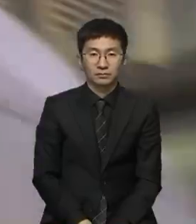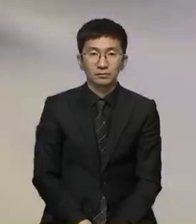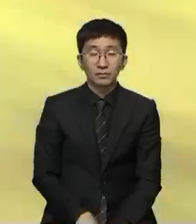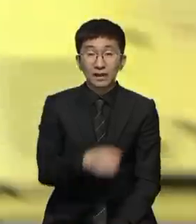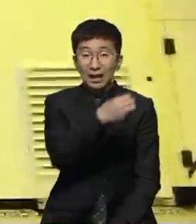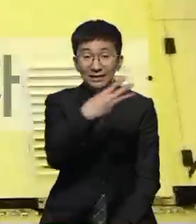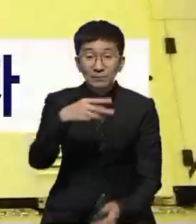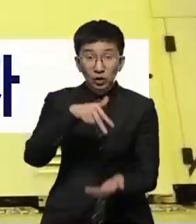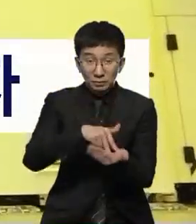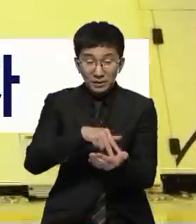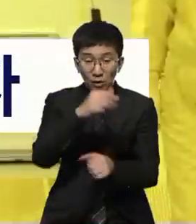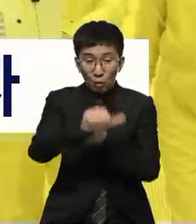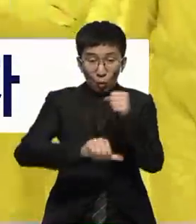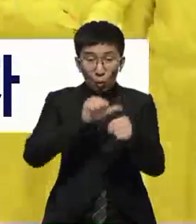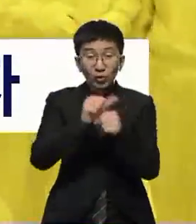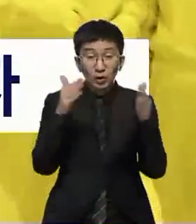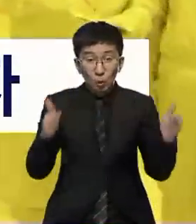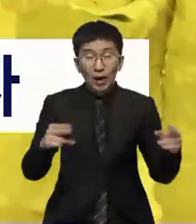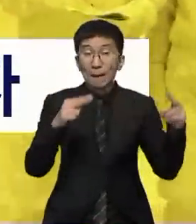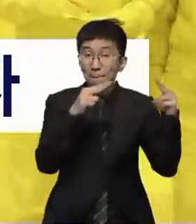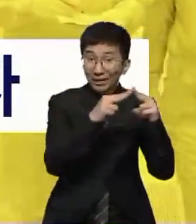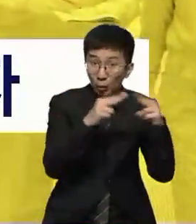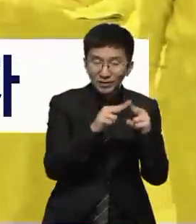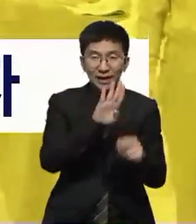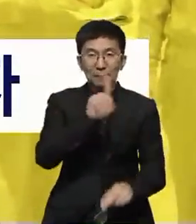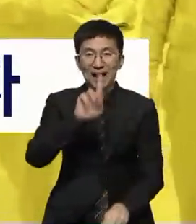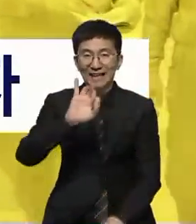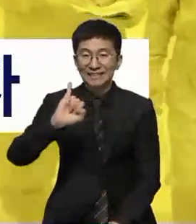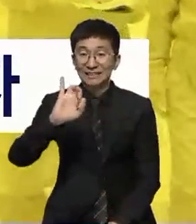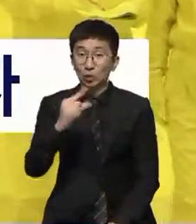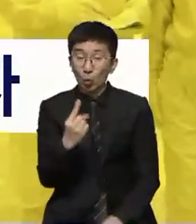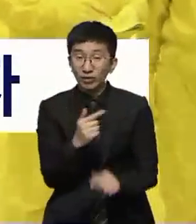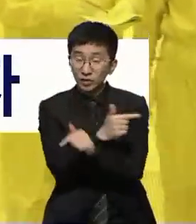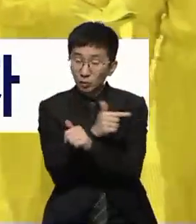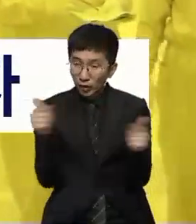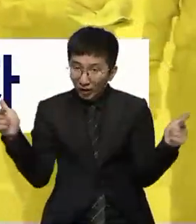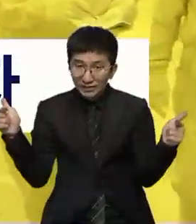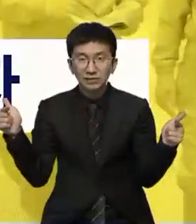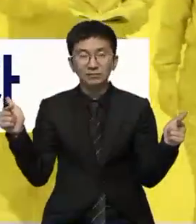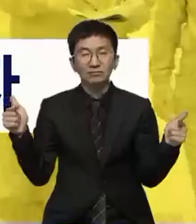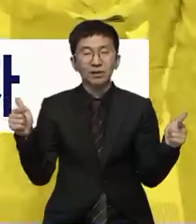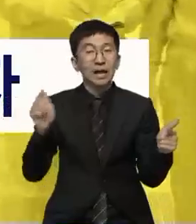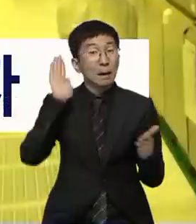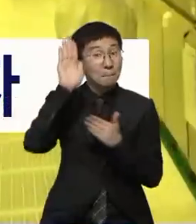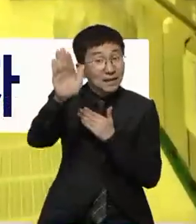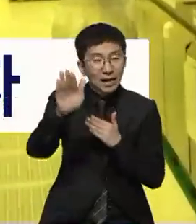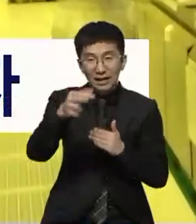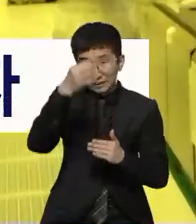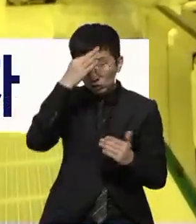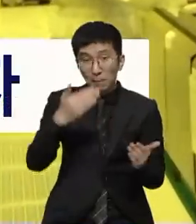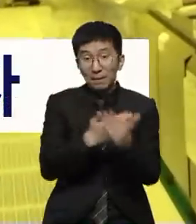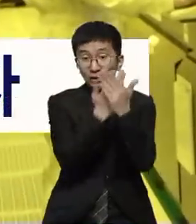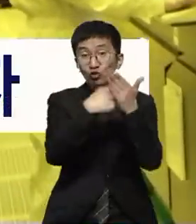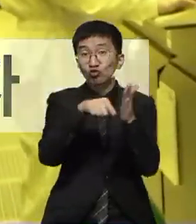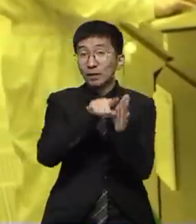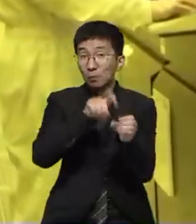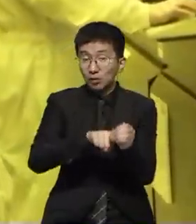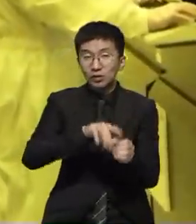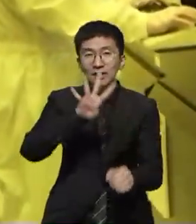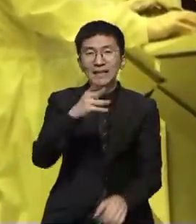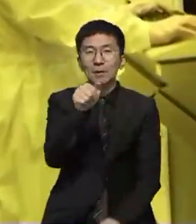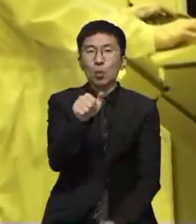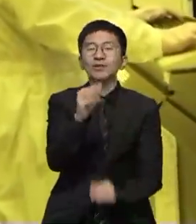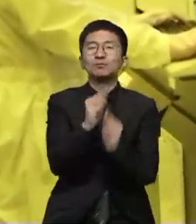삼성이 앞으로 5년 동안 반도체, 바이오, 신성장 IT 등 미래 먹거리 분야에 450조 원을